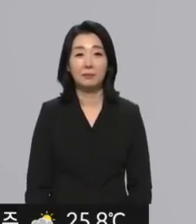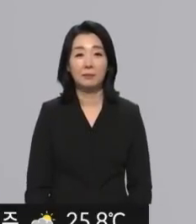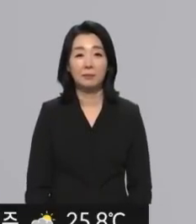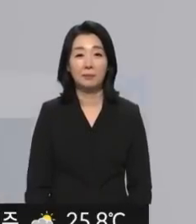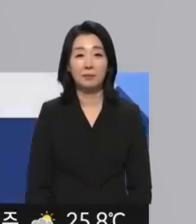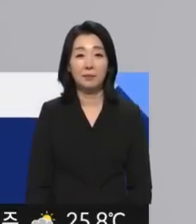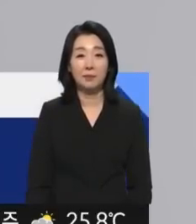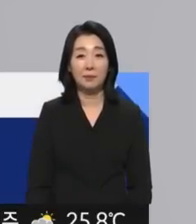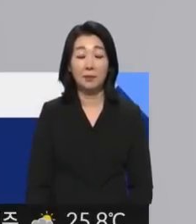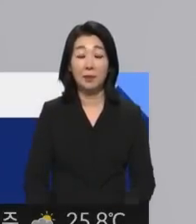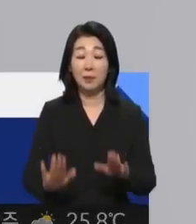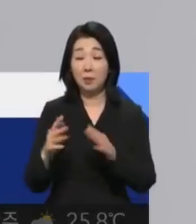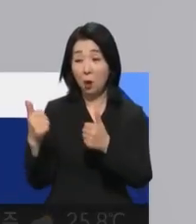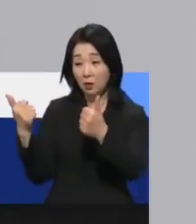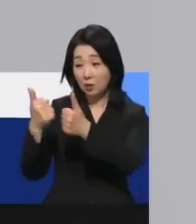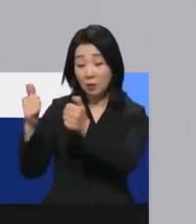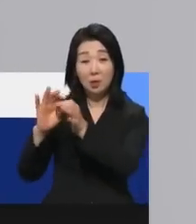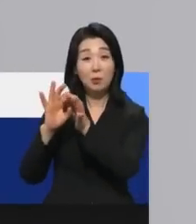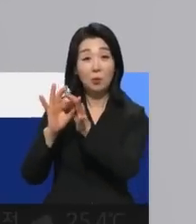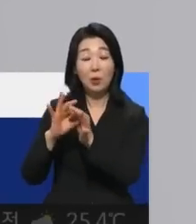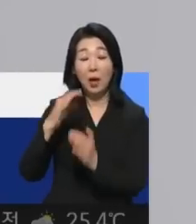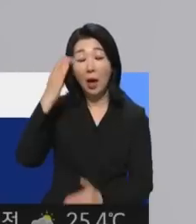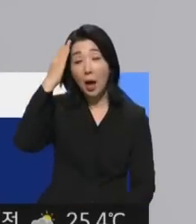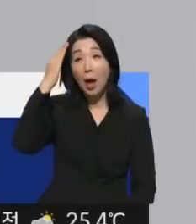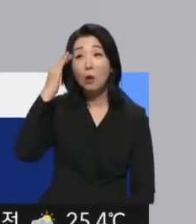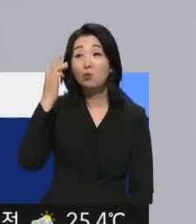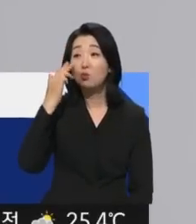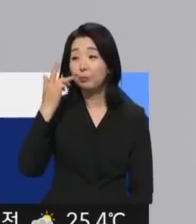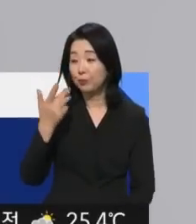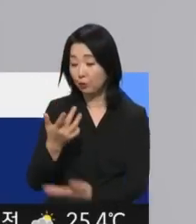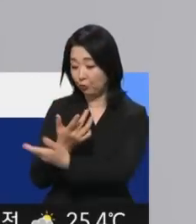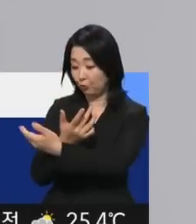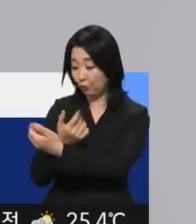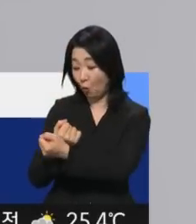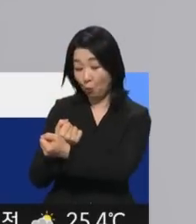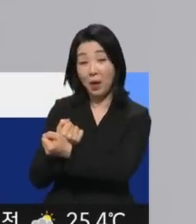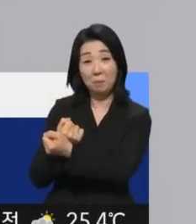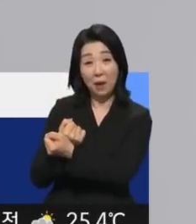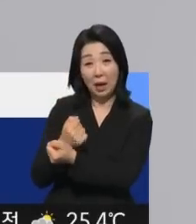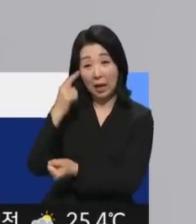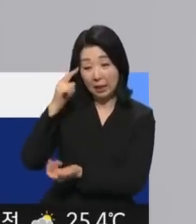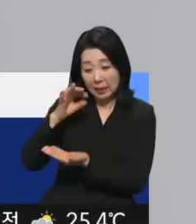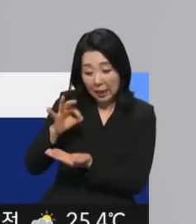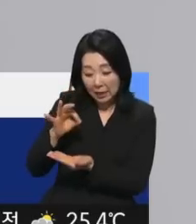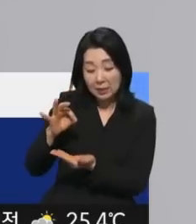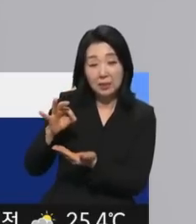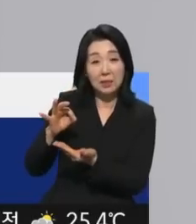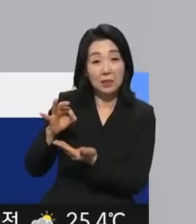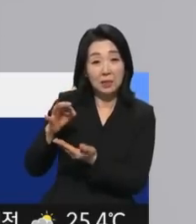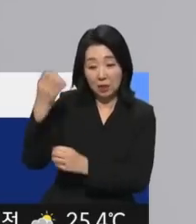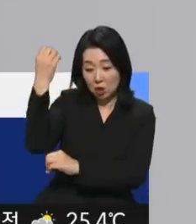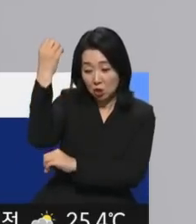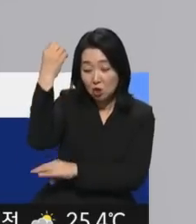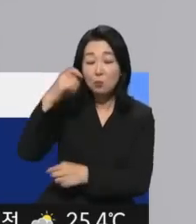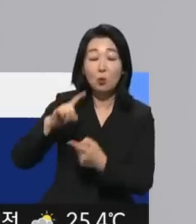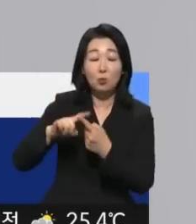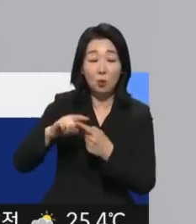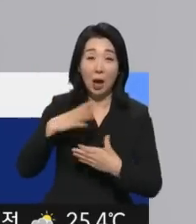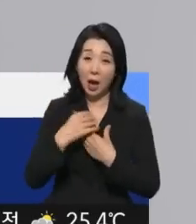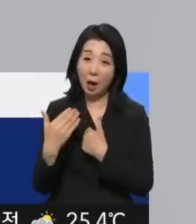이번 정상회담을 통해 한미동맹은 가치동맹의 주춧돌 위에